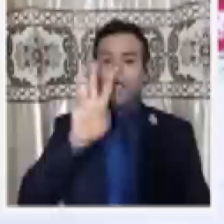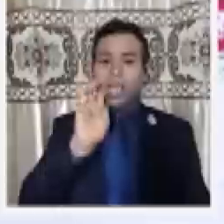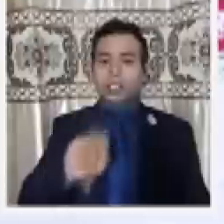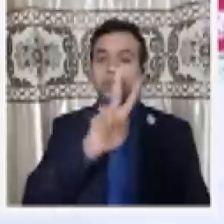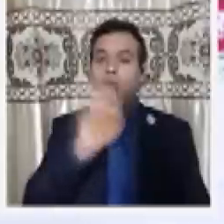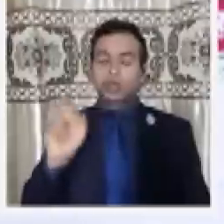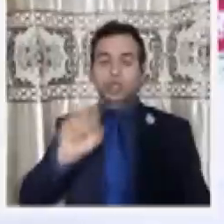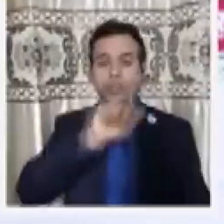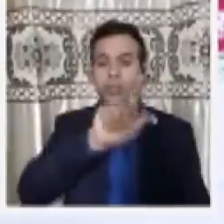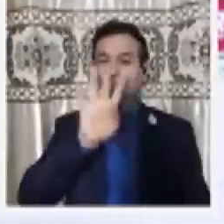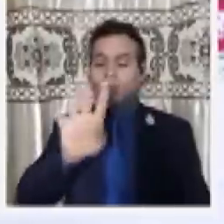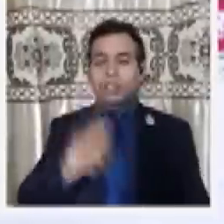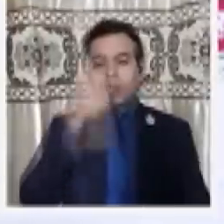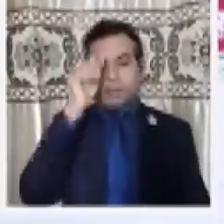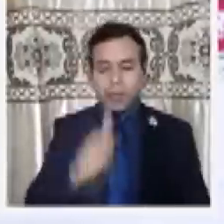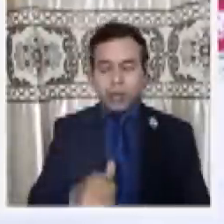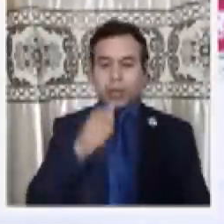সংগৃহীত আছে